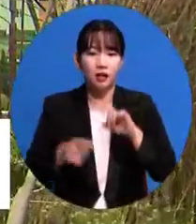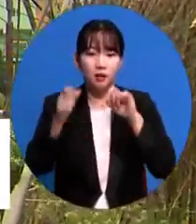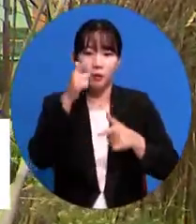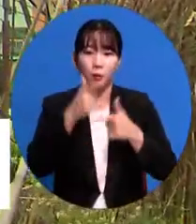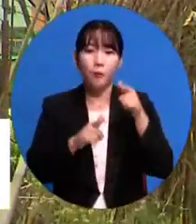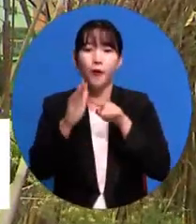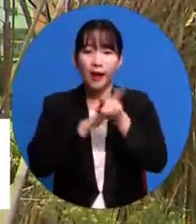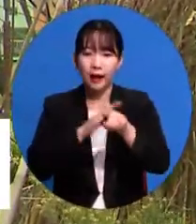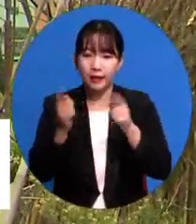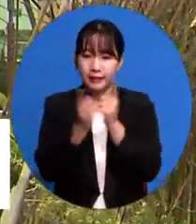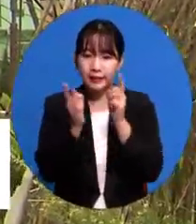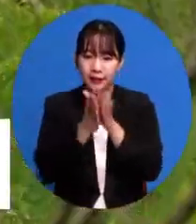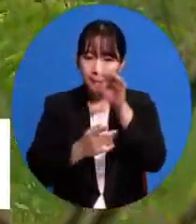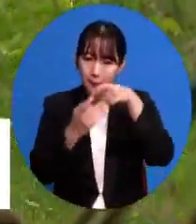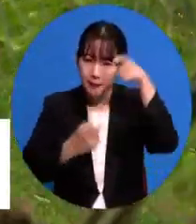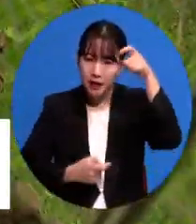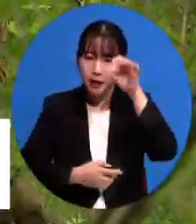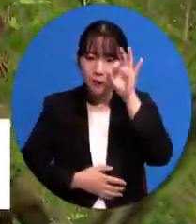내려가서 현장을 보고요.